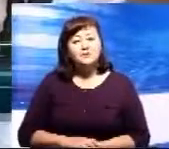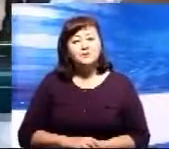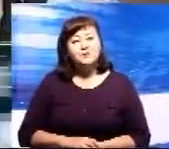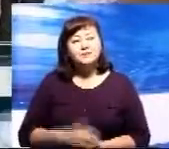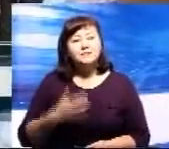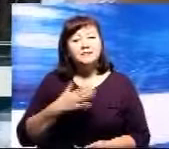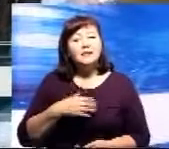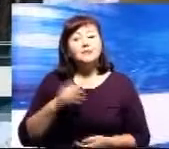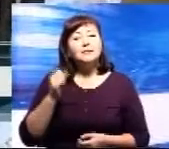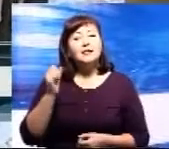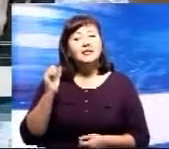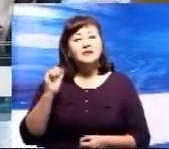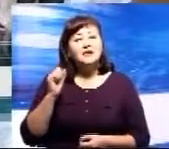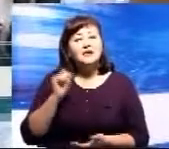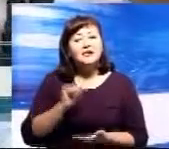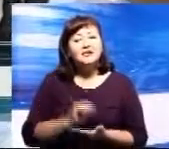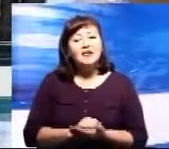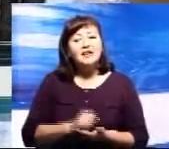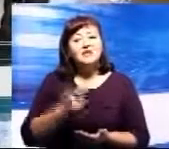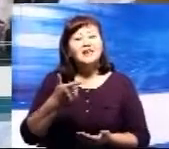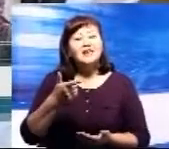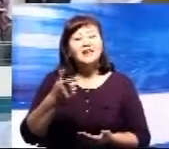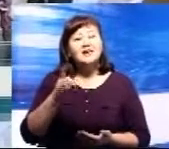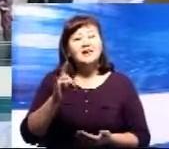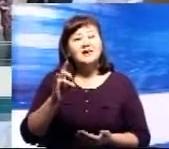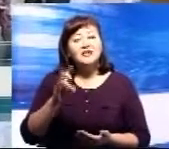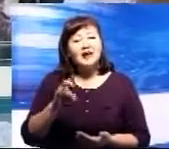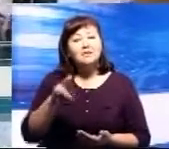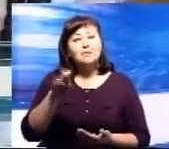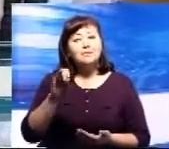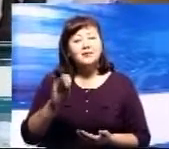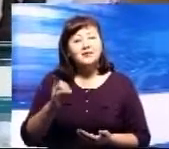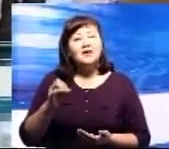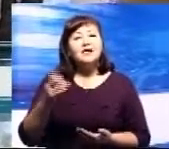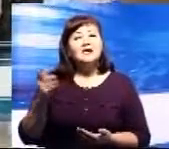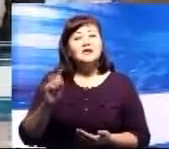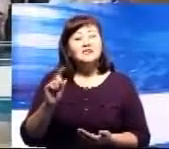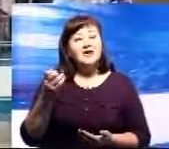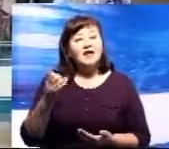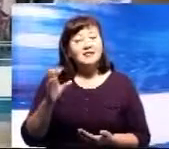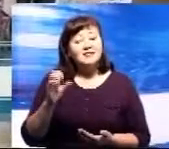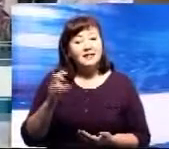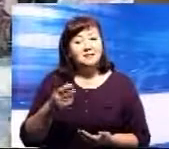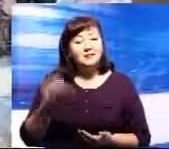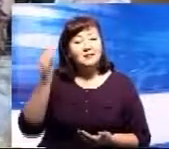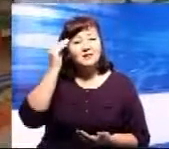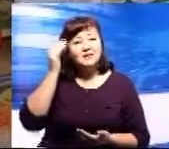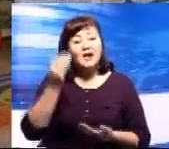Мы заняли гран-при в первом туре конкурса «Две звезды» в Зайсане и приехали на этот конкурс. На него мы специально шили